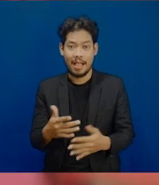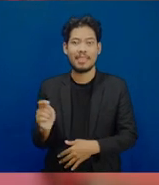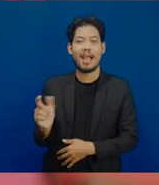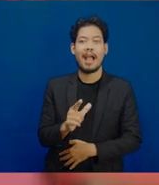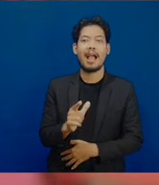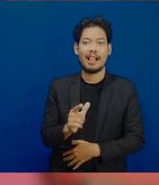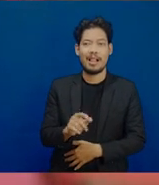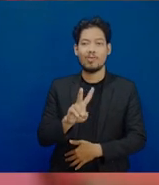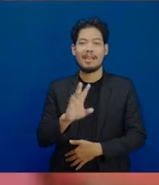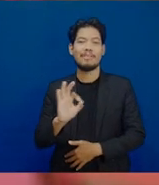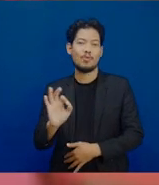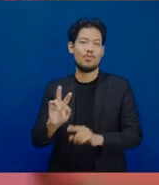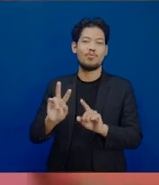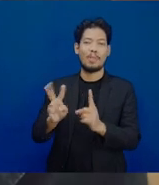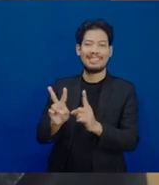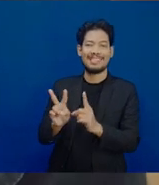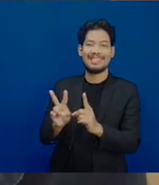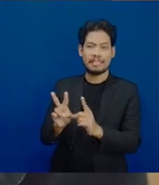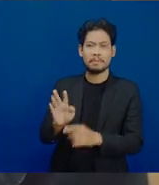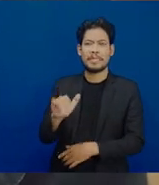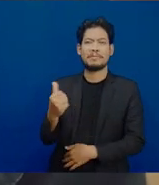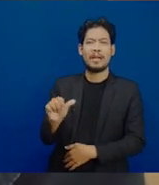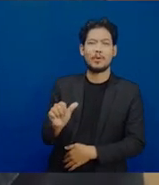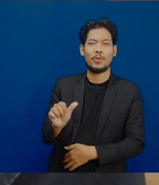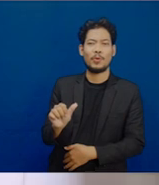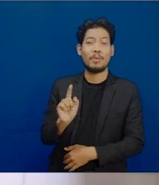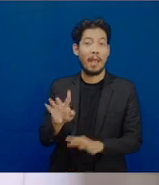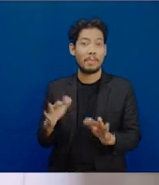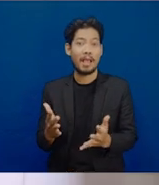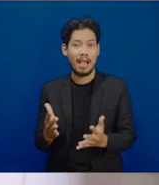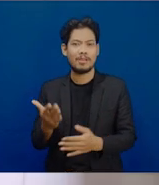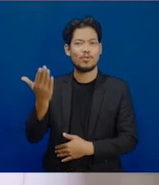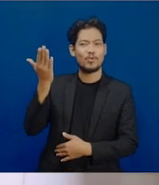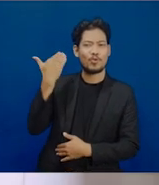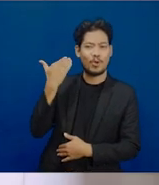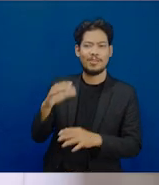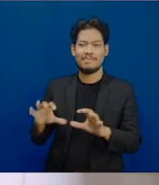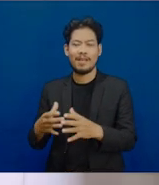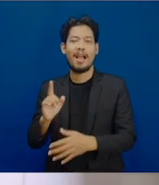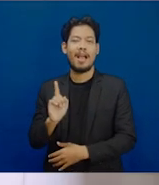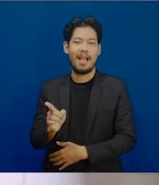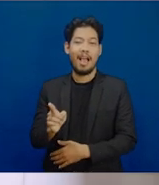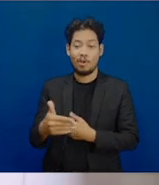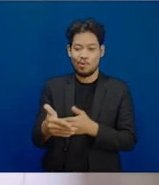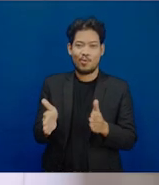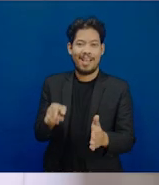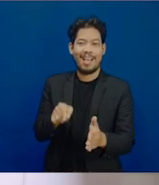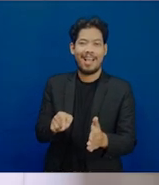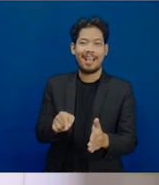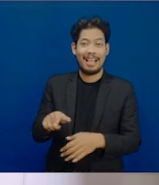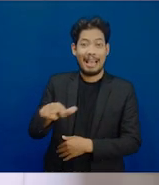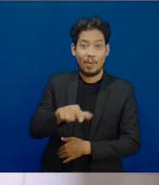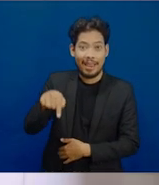tanggal 7 Juli 2022, jadi belum lama ya. Yang mana dulu dibentuk di aula